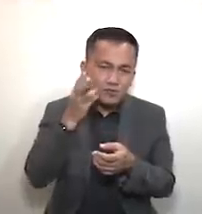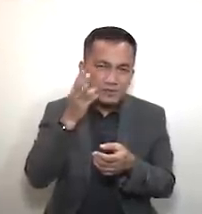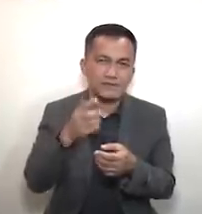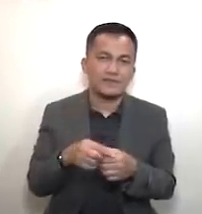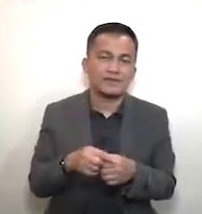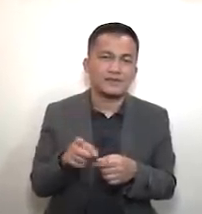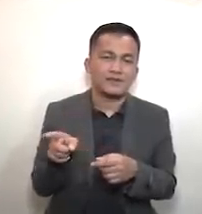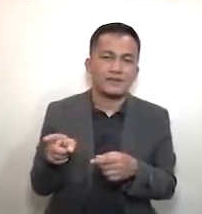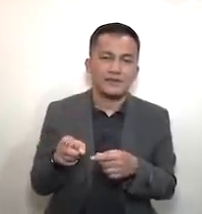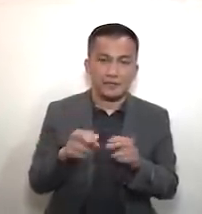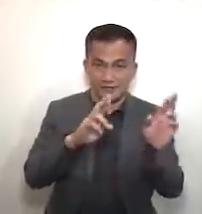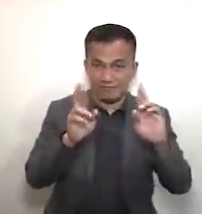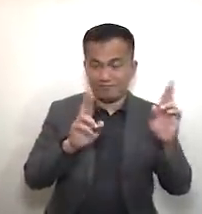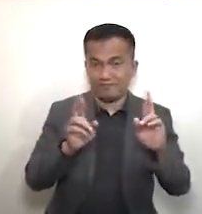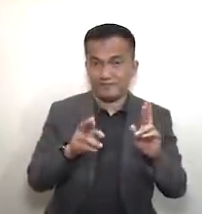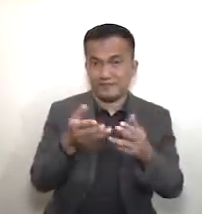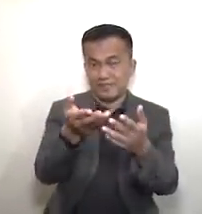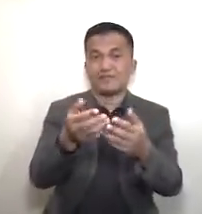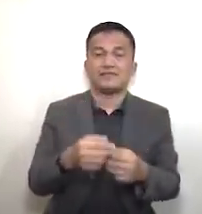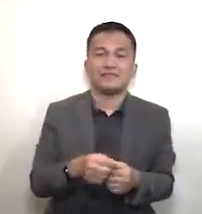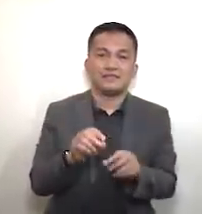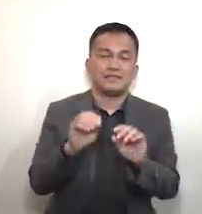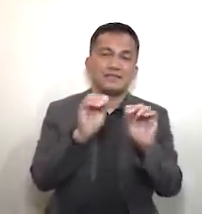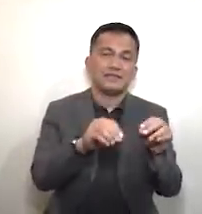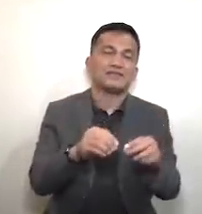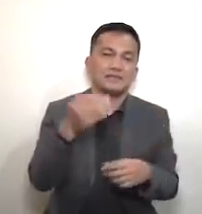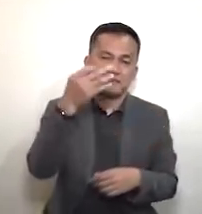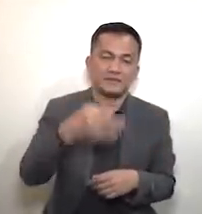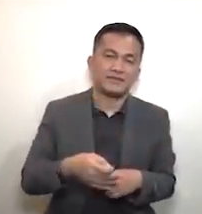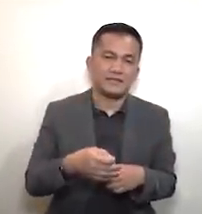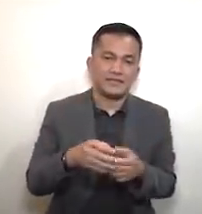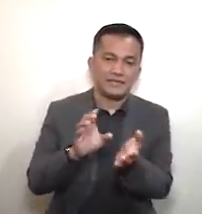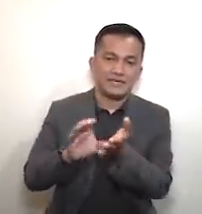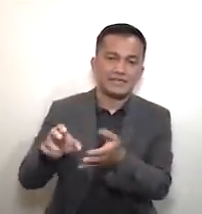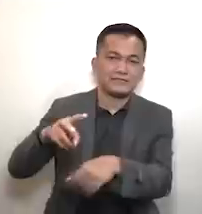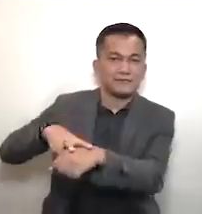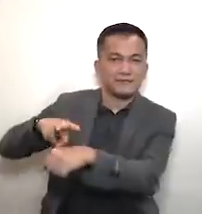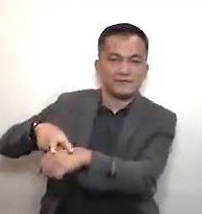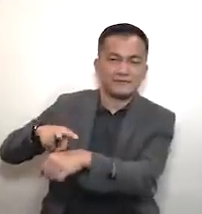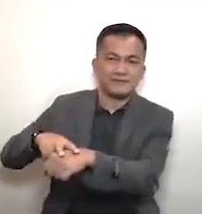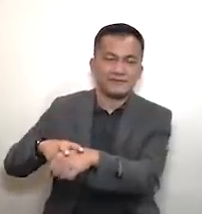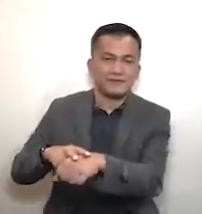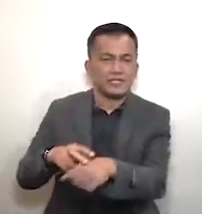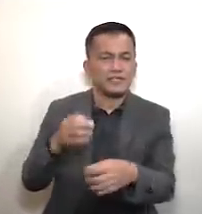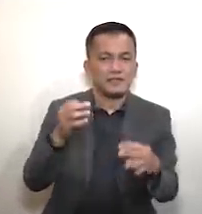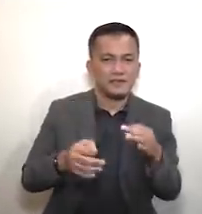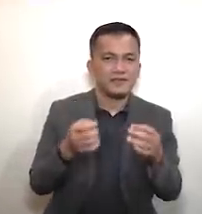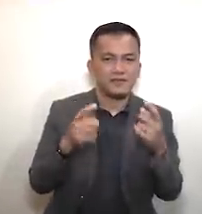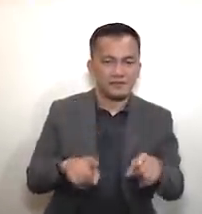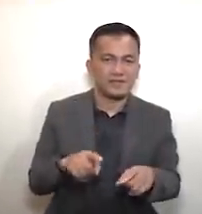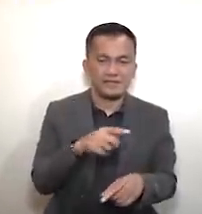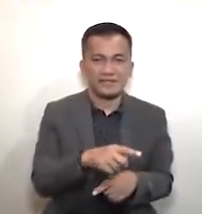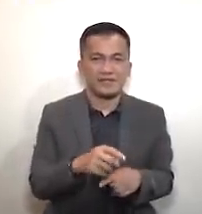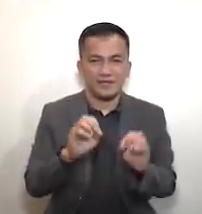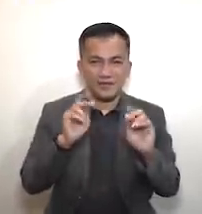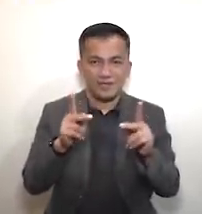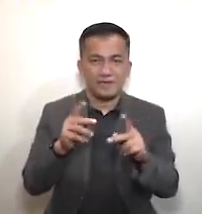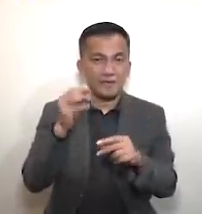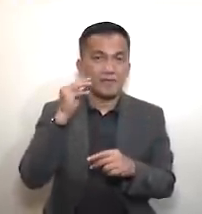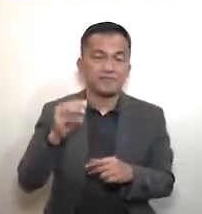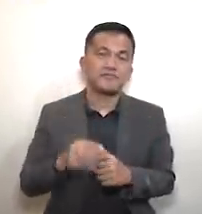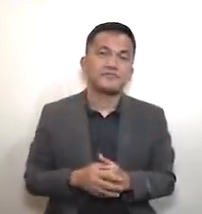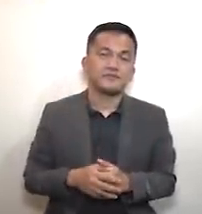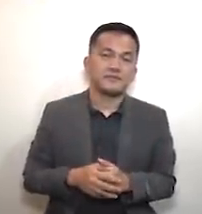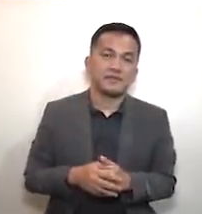Okay? I-ready mo lang dyan. Dyan. Ilagay mo lang dyan sa ano natin. Petty cash mo. Okay? In case may mangyari. Okay, ma'am. Okay